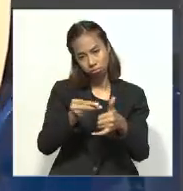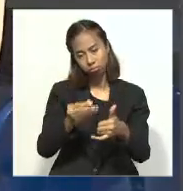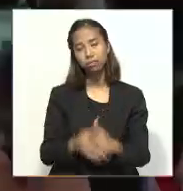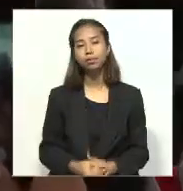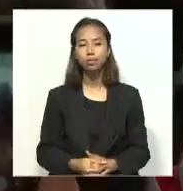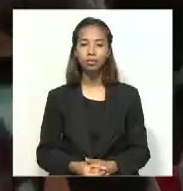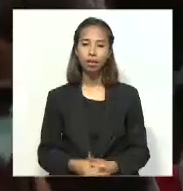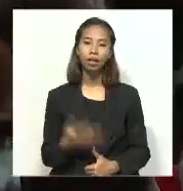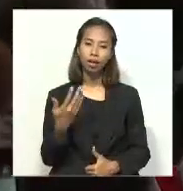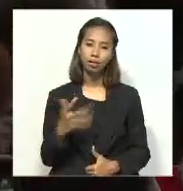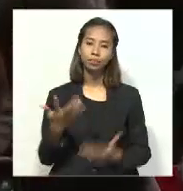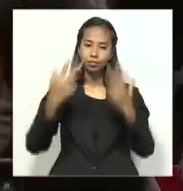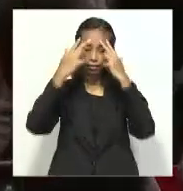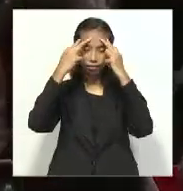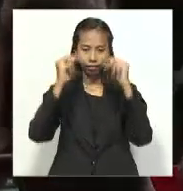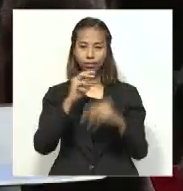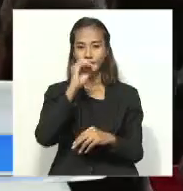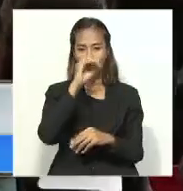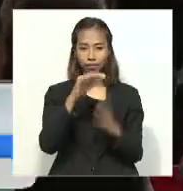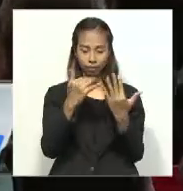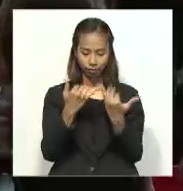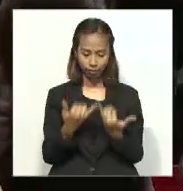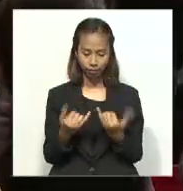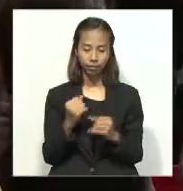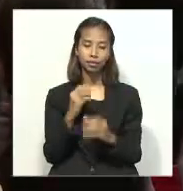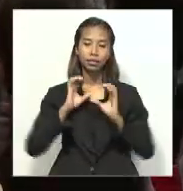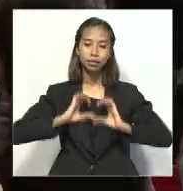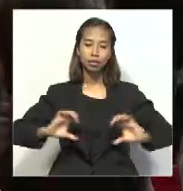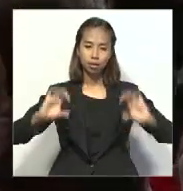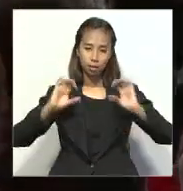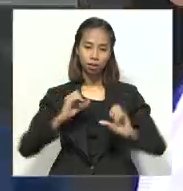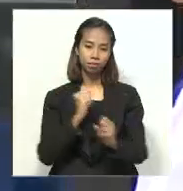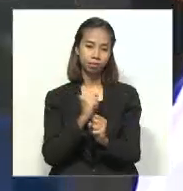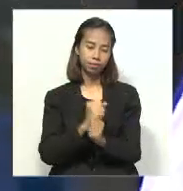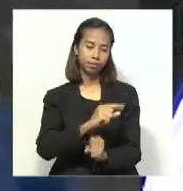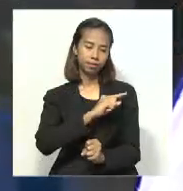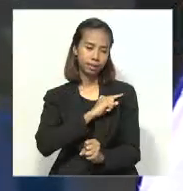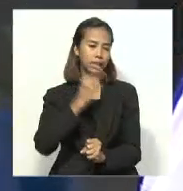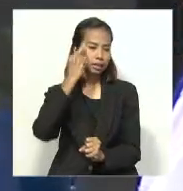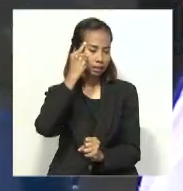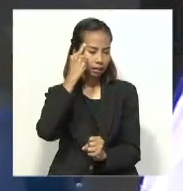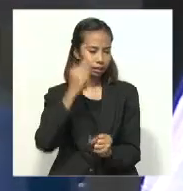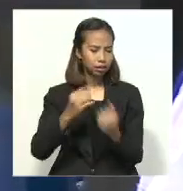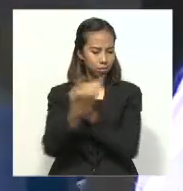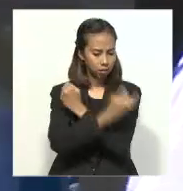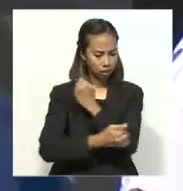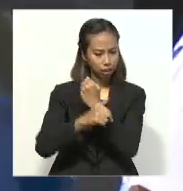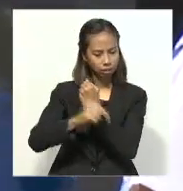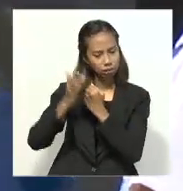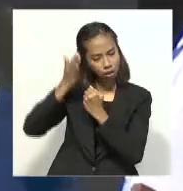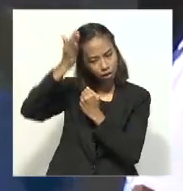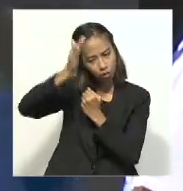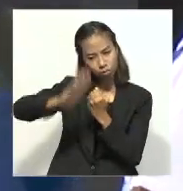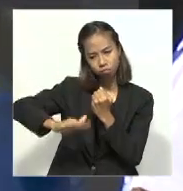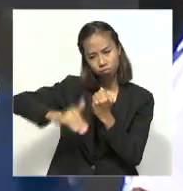ช่วงหนึ่งนายกรัฐมนตรีนะคะกล่าวถึงการเข้ามาทำหน้าที่ของรัฐบาลเพื่อทำอนาคตประเทศให้ดีขึ้นตามแผนยุทธศาสตร์ที่ว